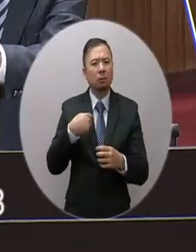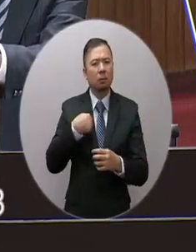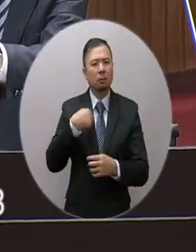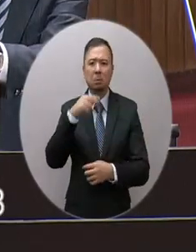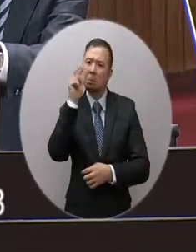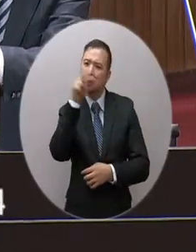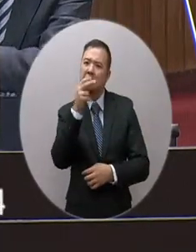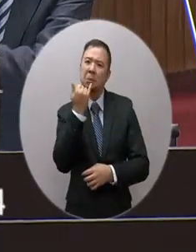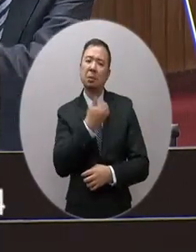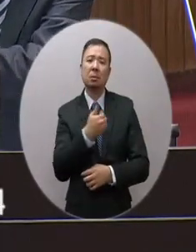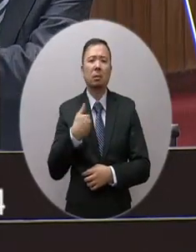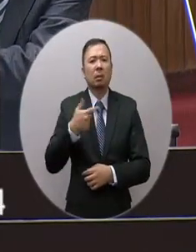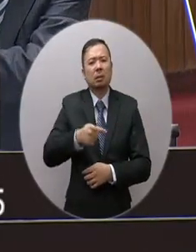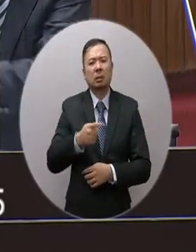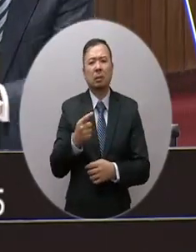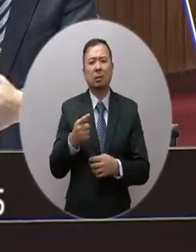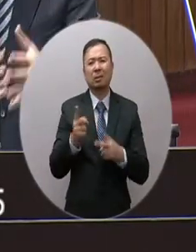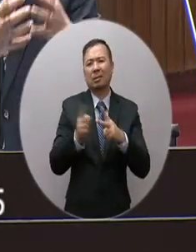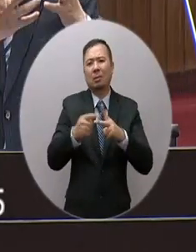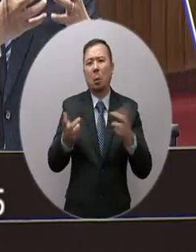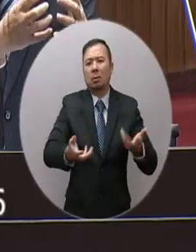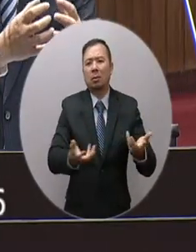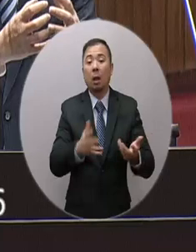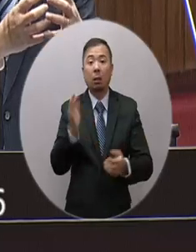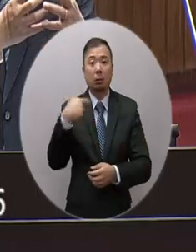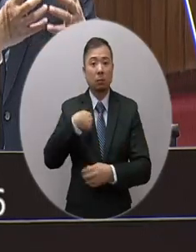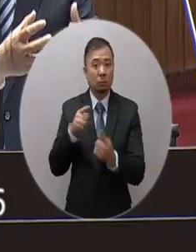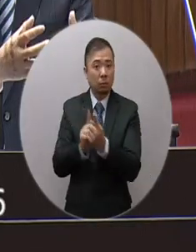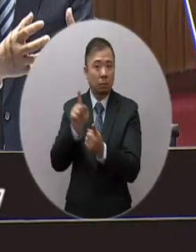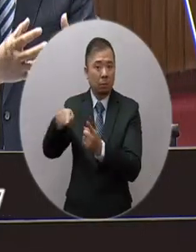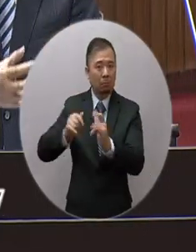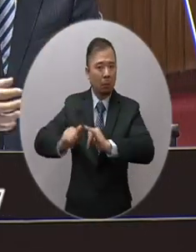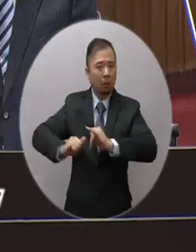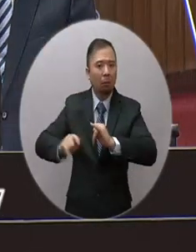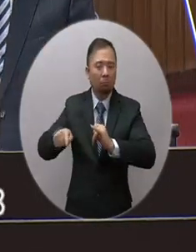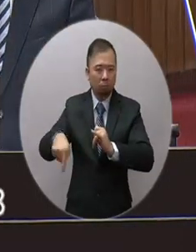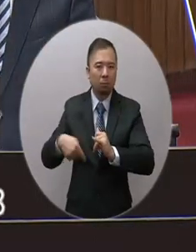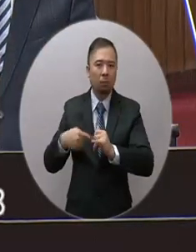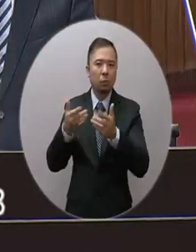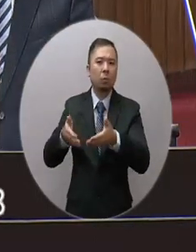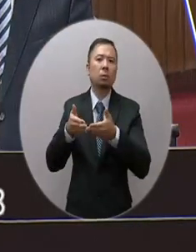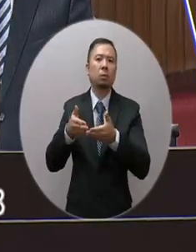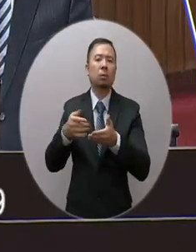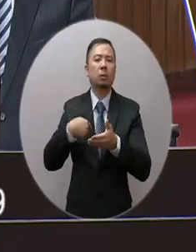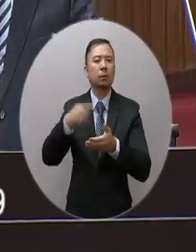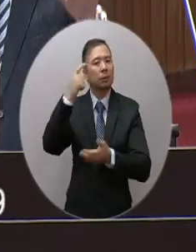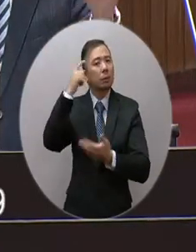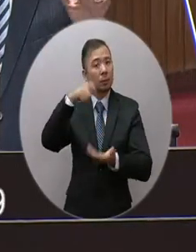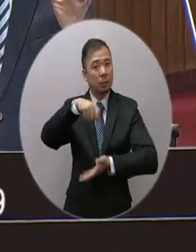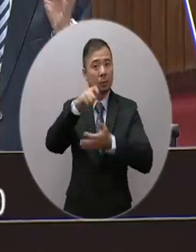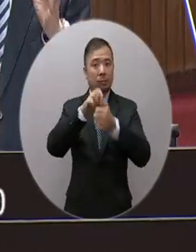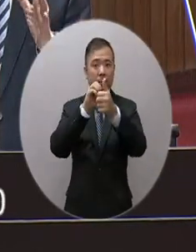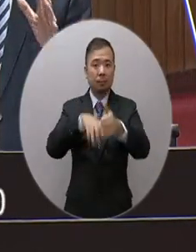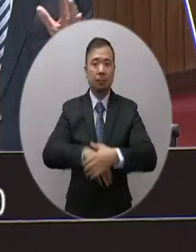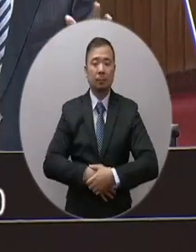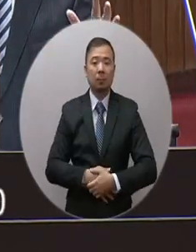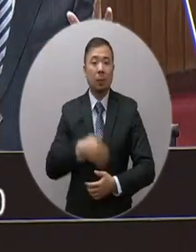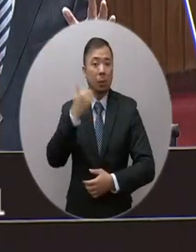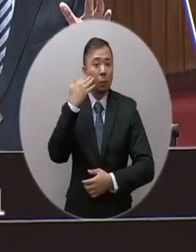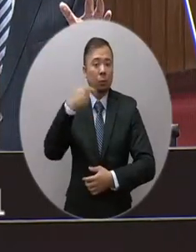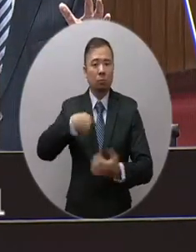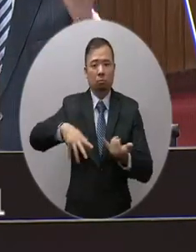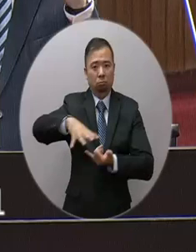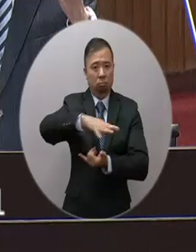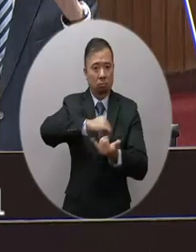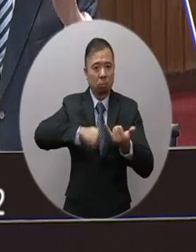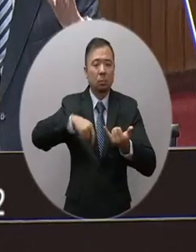一定是很大的事情，但是是人民很大的事情，来提醒院长，当你在做资源全整个国家资源分配